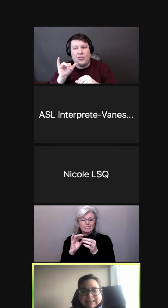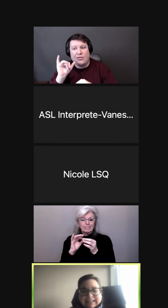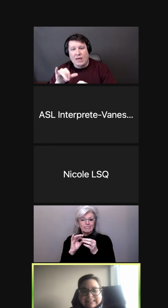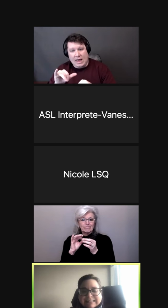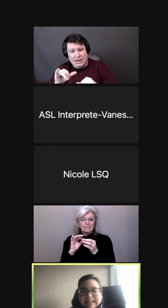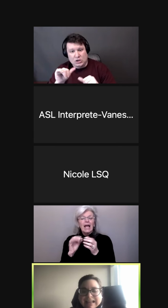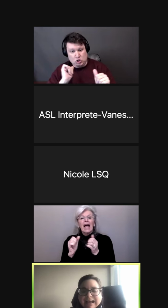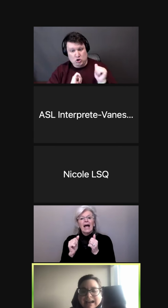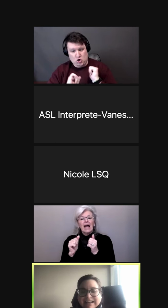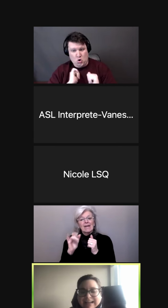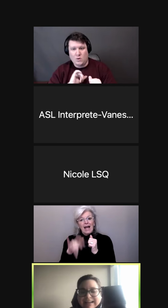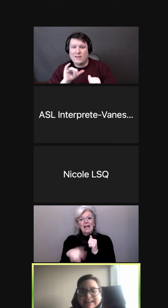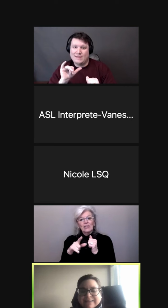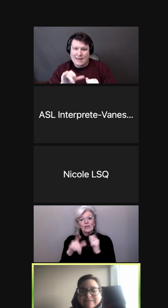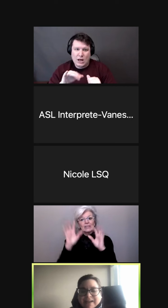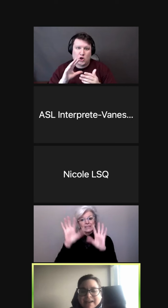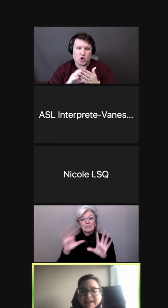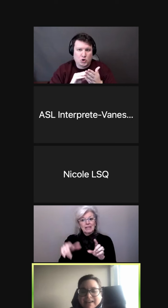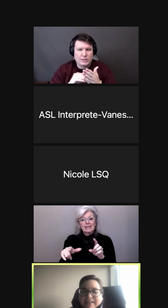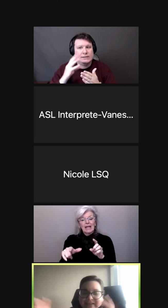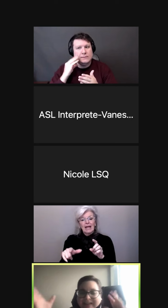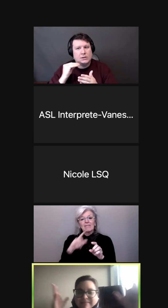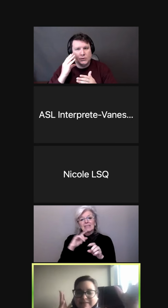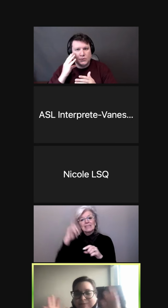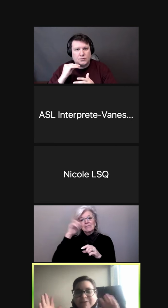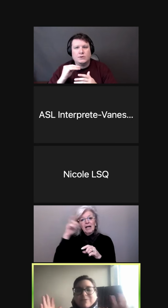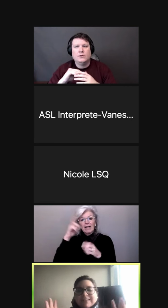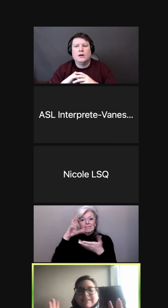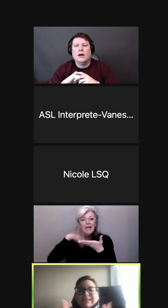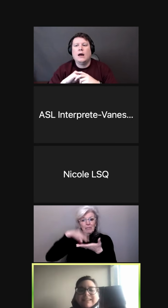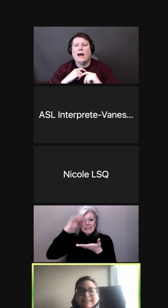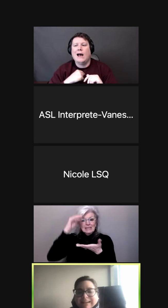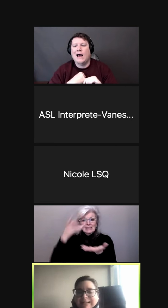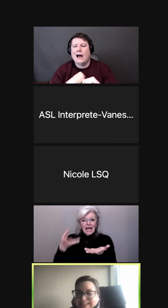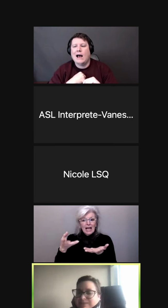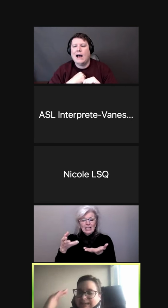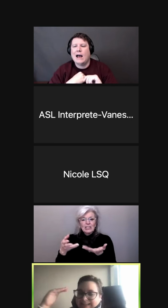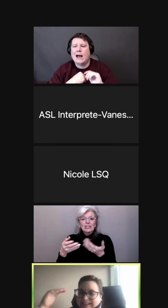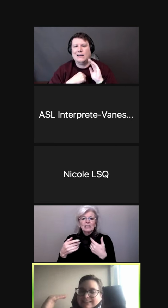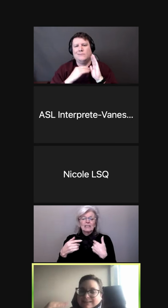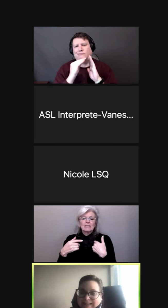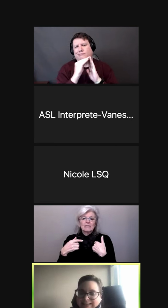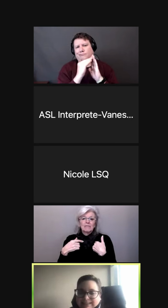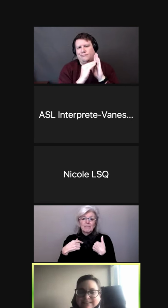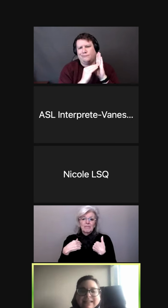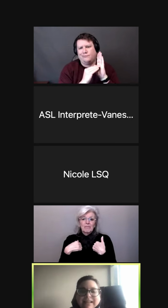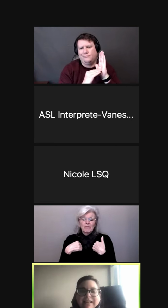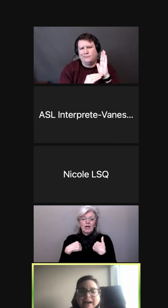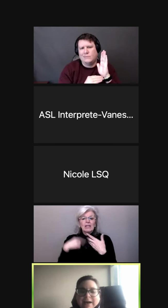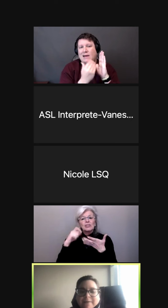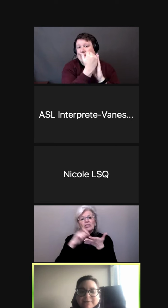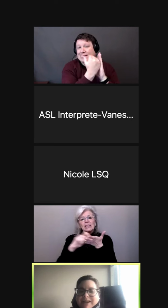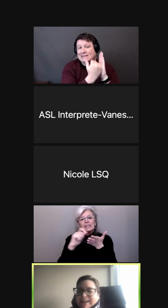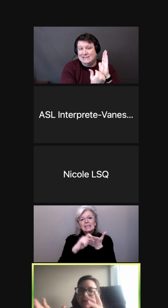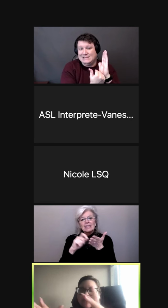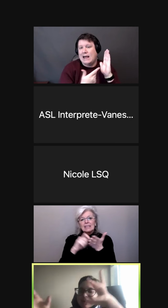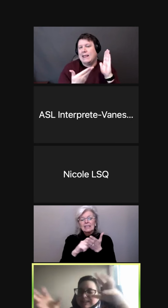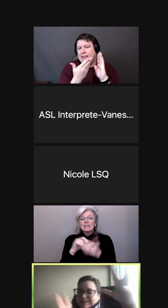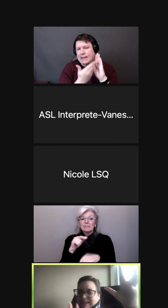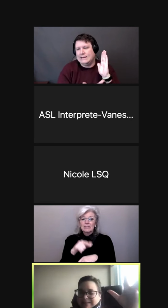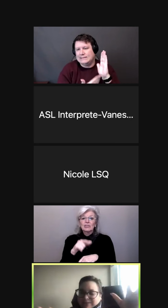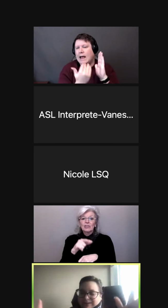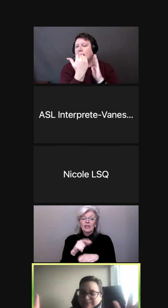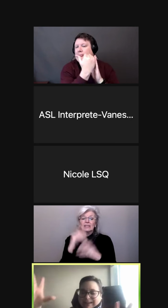Grâce à ce spectacle et cette expérience d'apprentissage, j'ai écrit, et ça,'est la